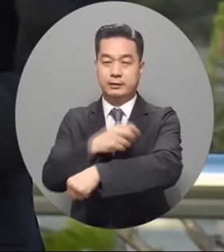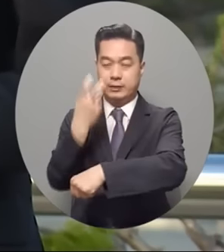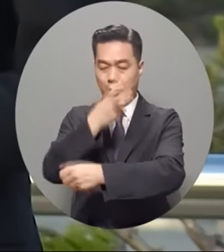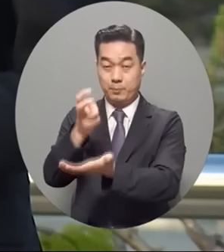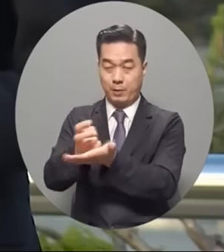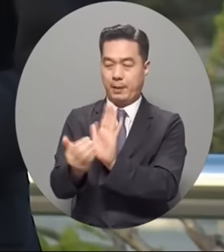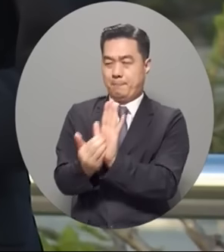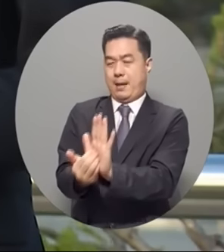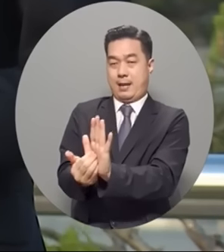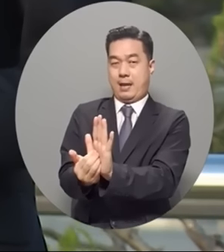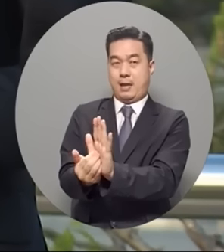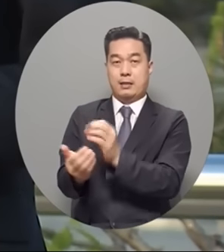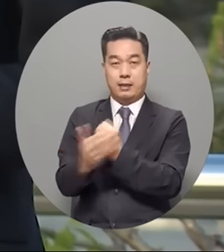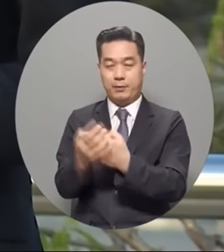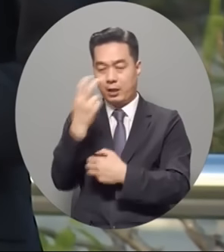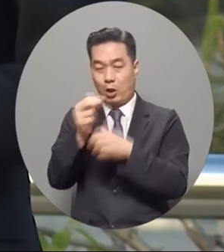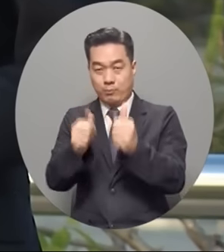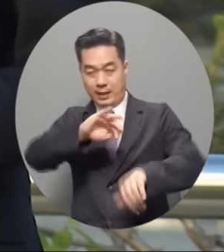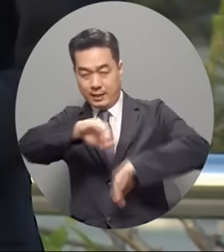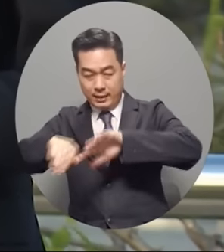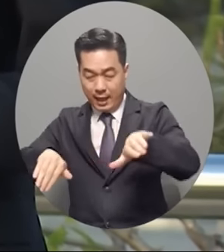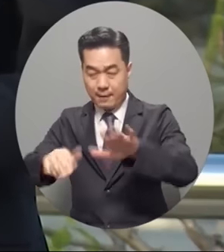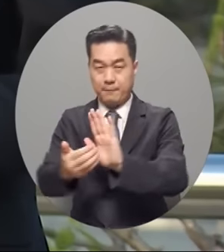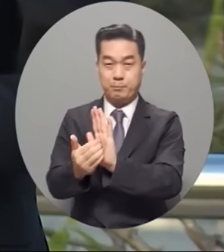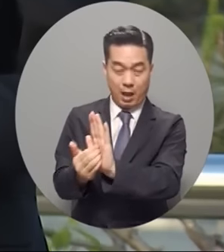개입 의혹까지 야권에서 연일